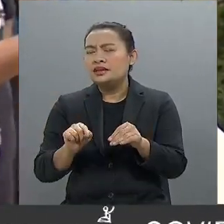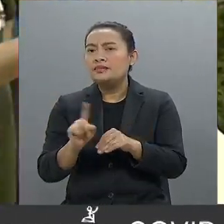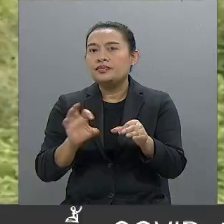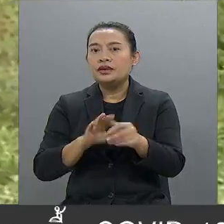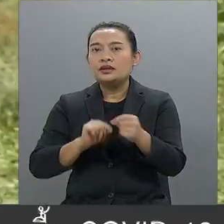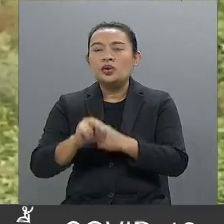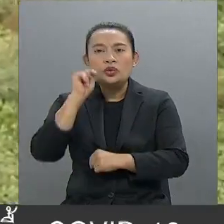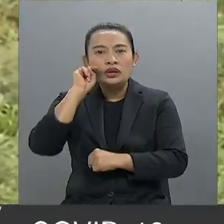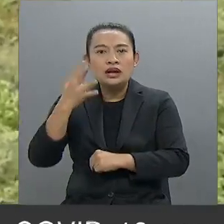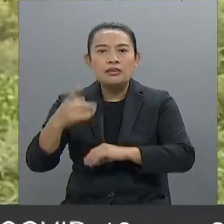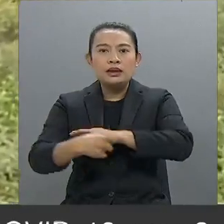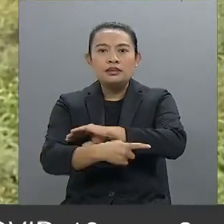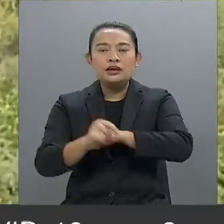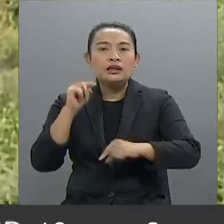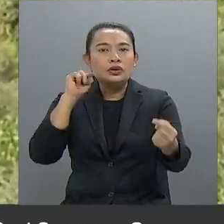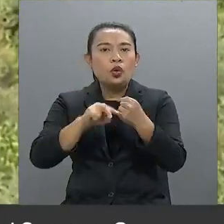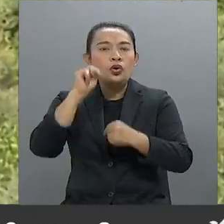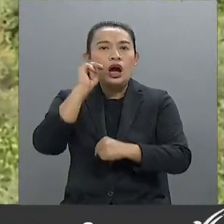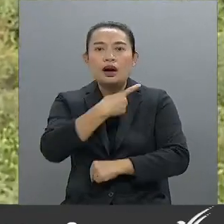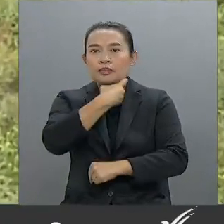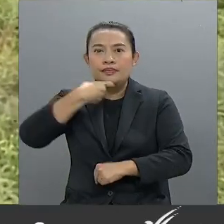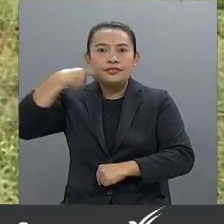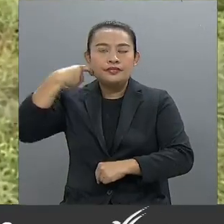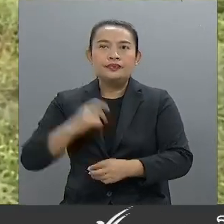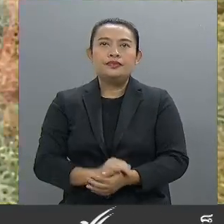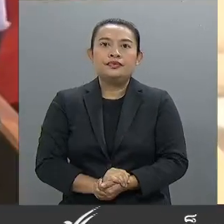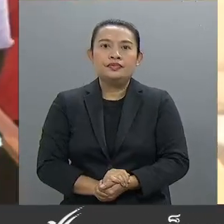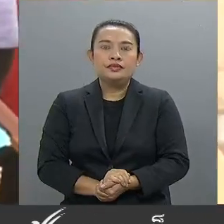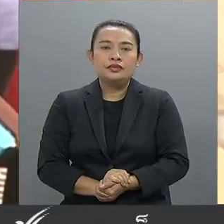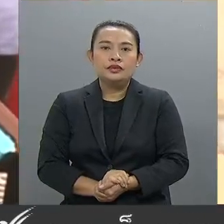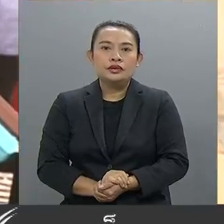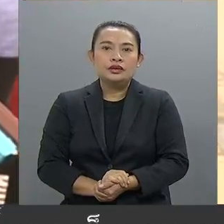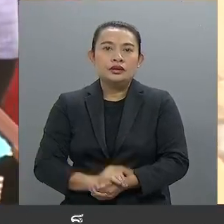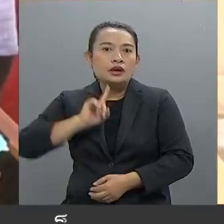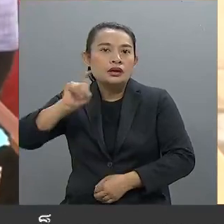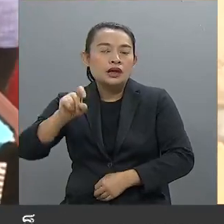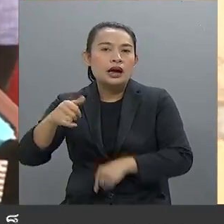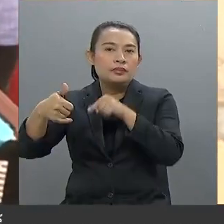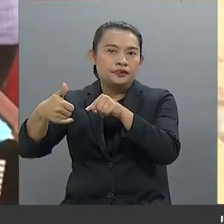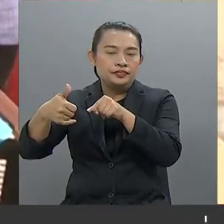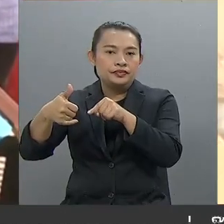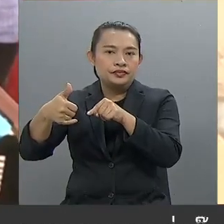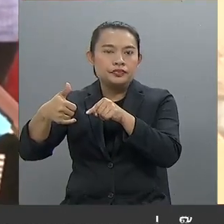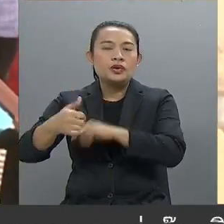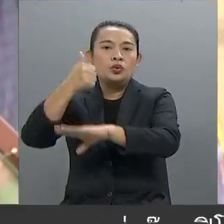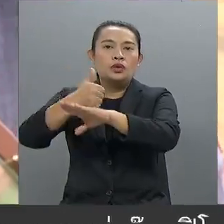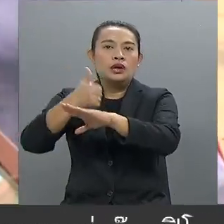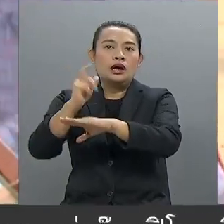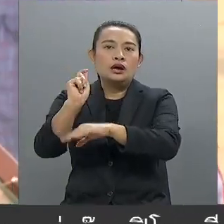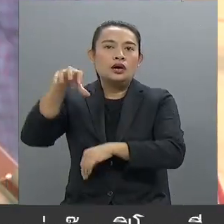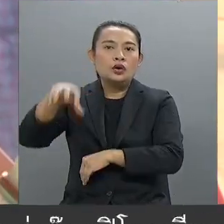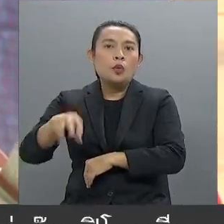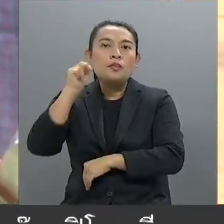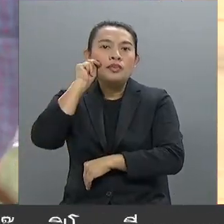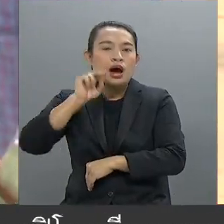แล้ง ล่าสุดทีมข่าวติดต่อสอบถามไปยังนายทองเปลวกองจันทร์อธิบดีกรมชลประทานค่ะได้ตรวจส